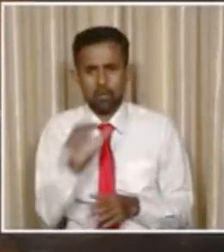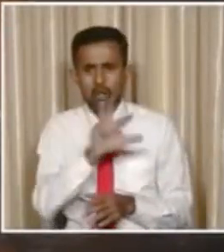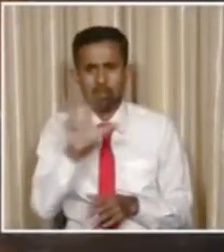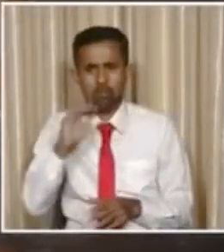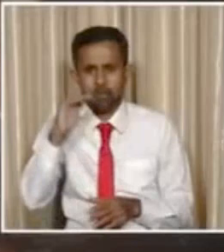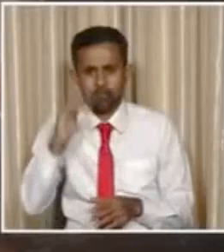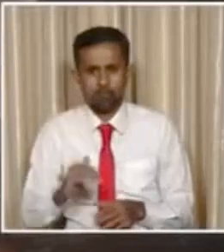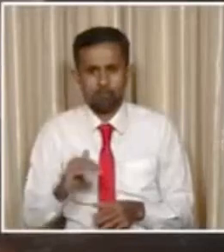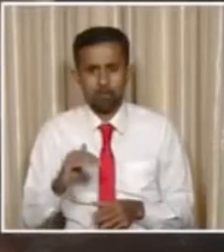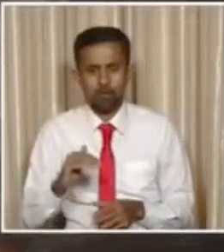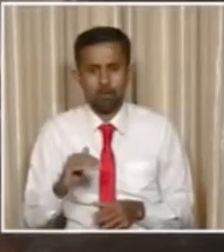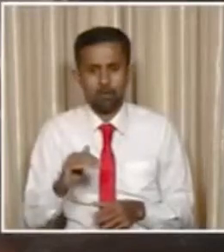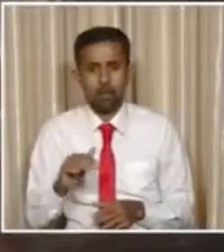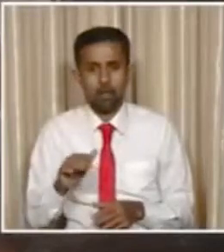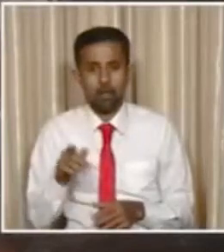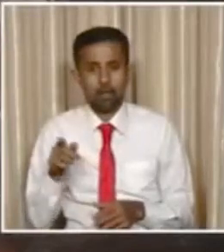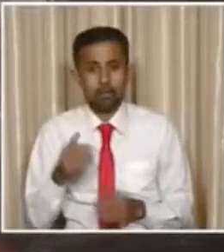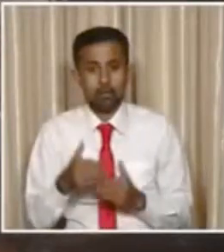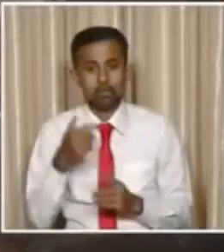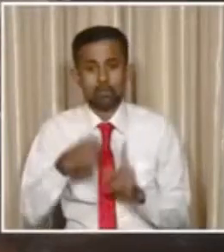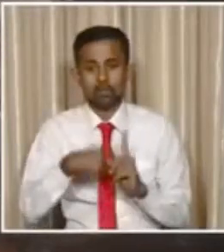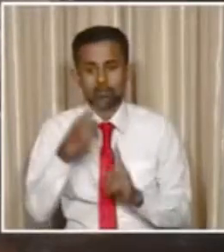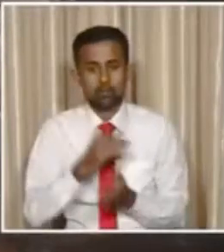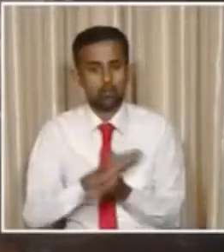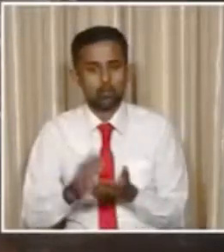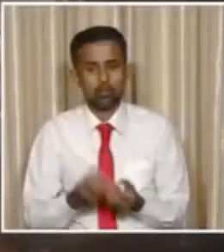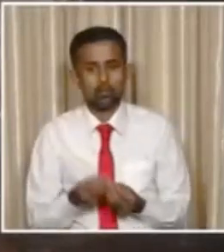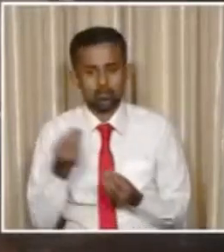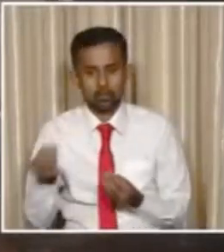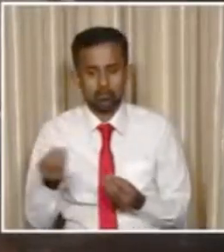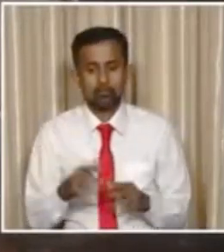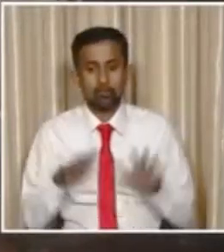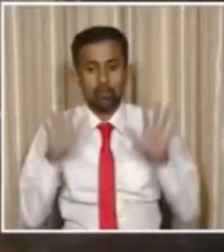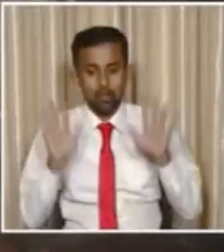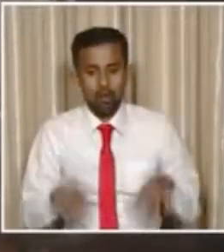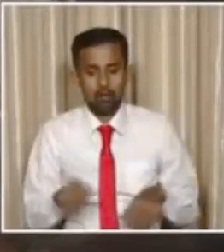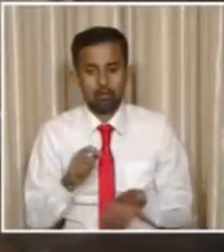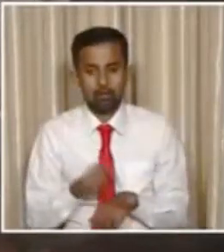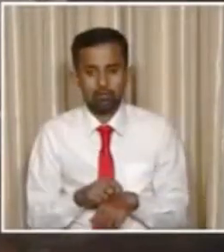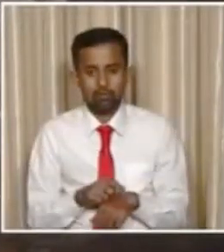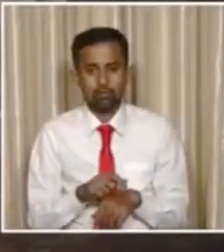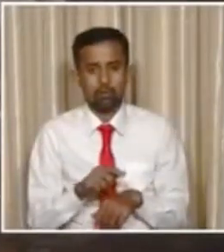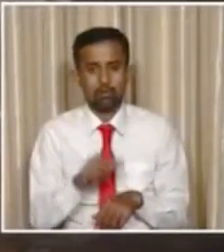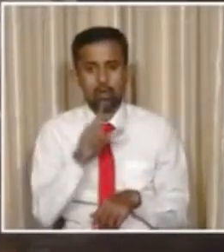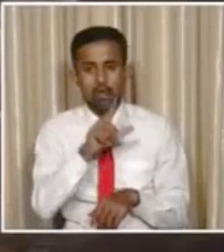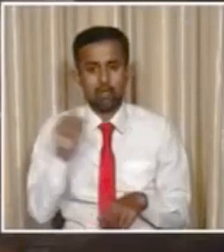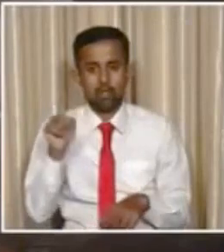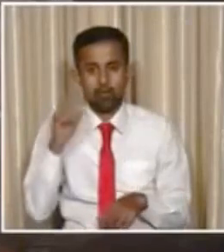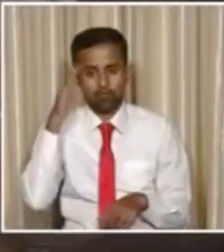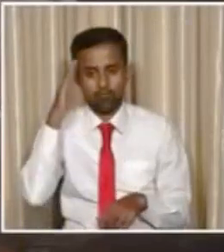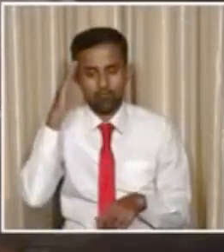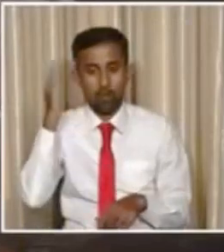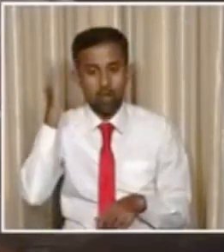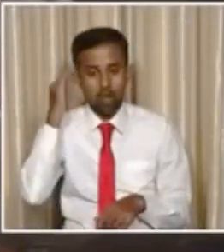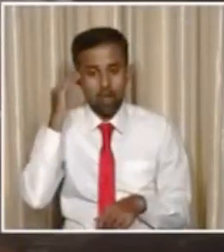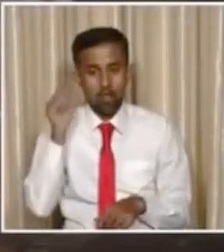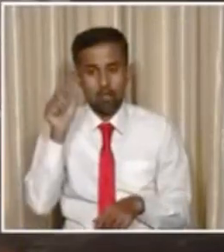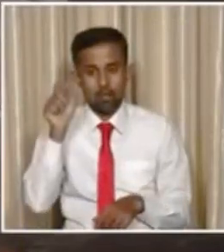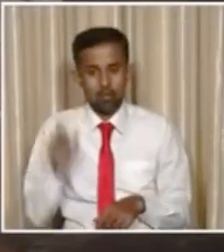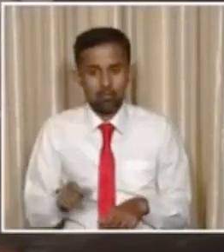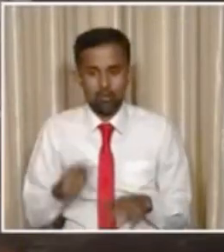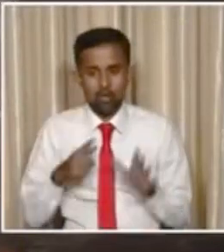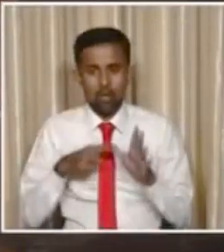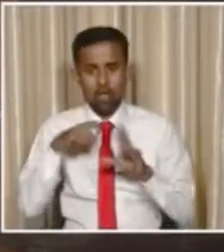15 ඉතින් එතුමා ඒ ළමයාටත් ඉදිරියට යන්න උදව් කරන්නේ ඒ වගේම තමයි අවසාන වශයෙන් 71 හැවරදී කාන්තාවක් මං හිතන්නේ